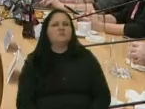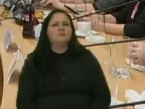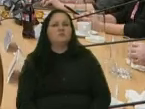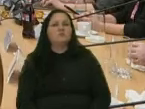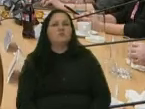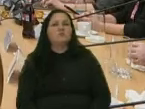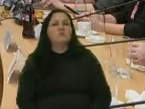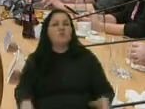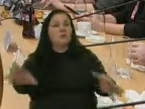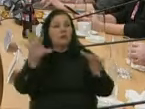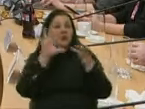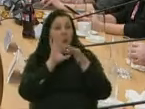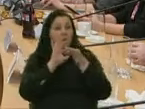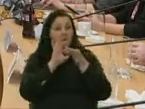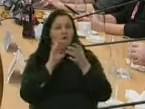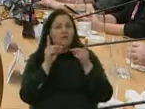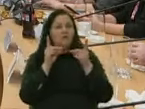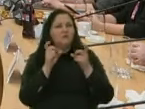Legat de,